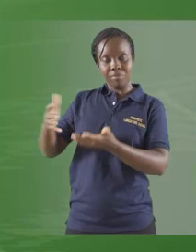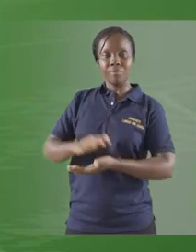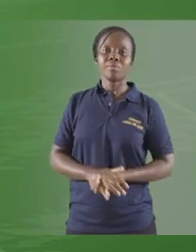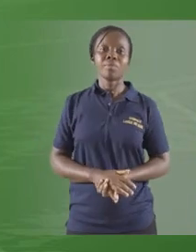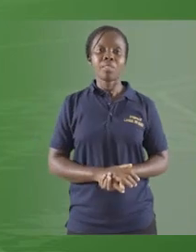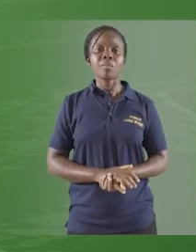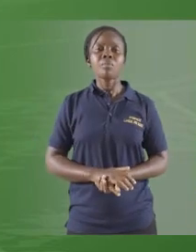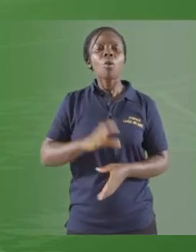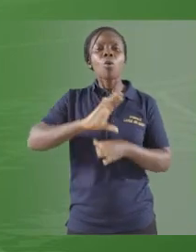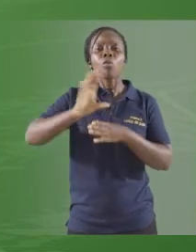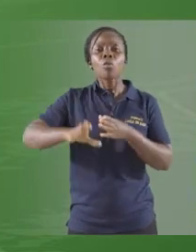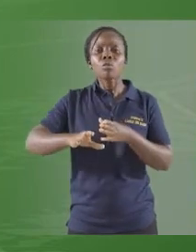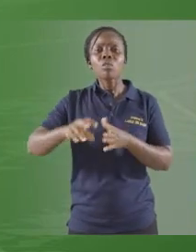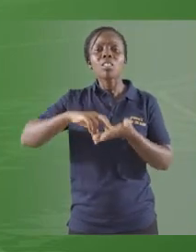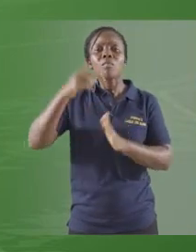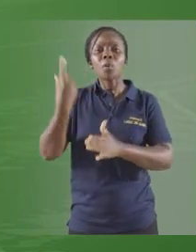question qui a été posée.